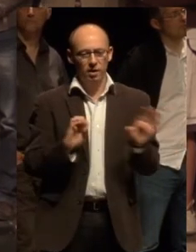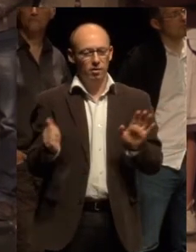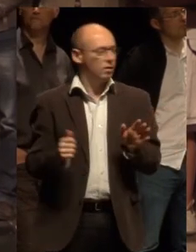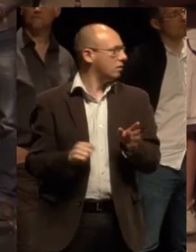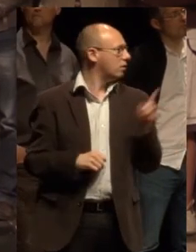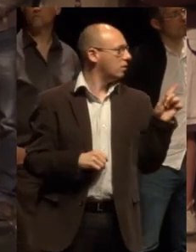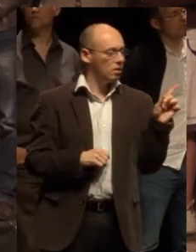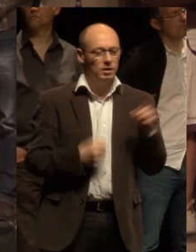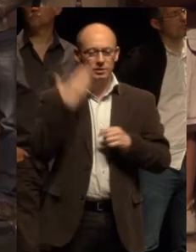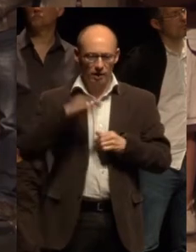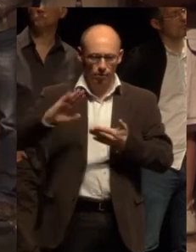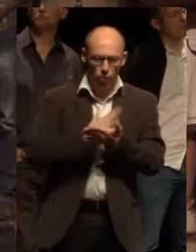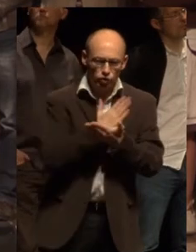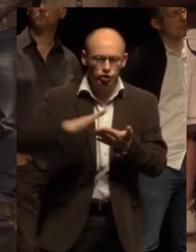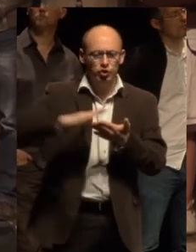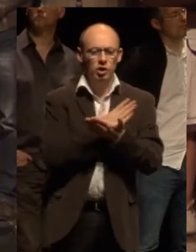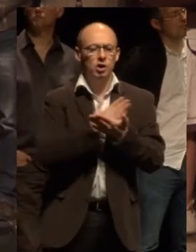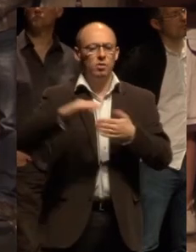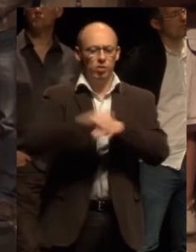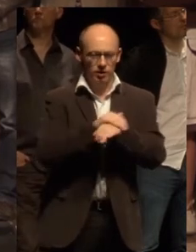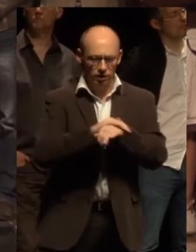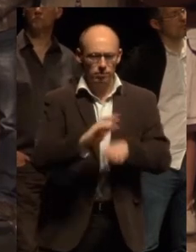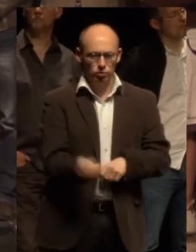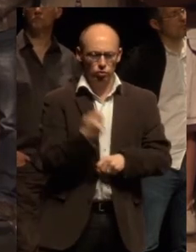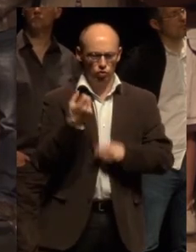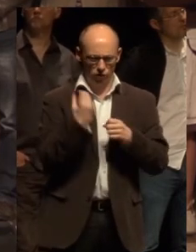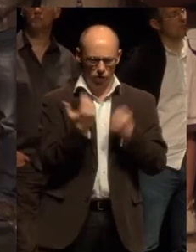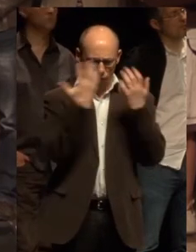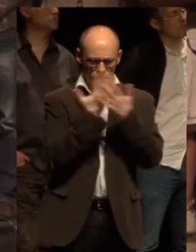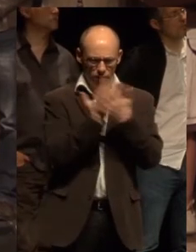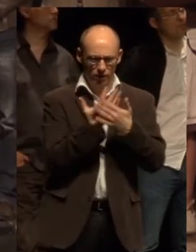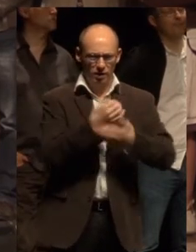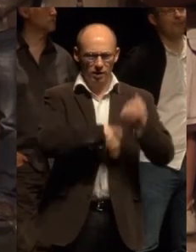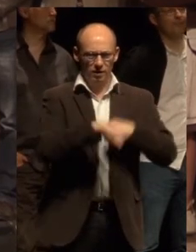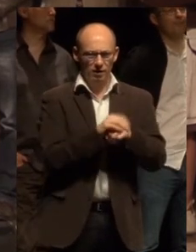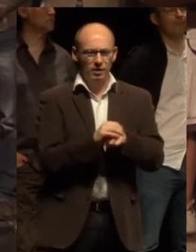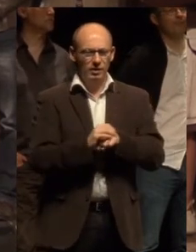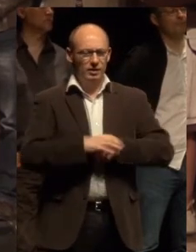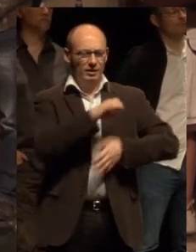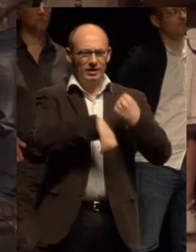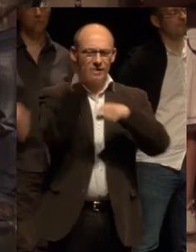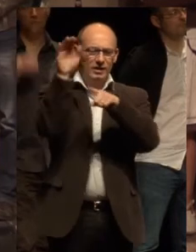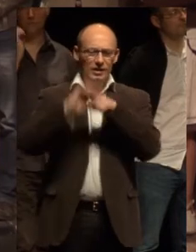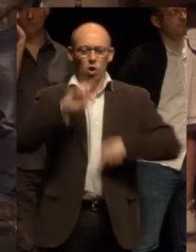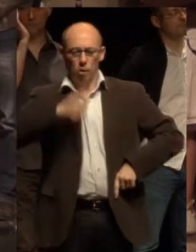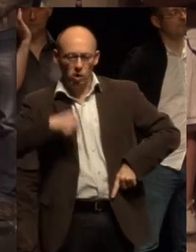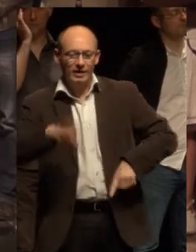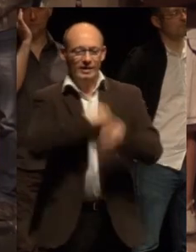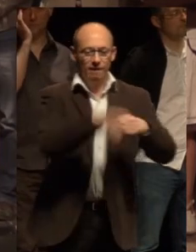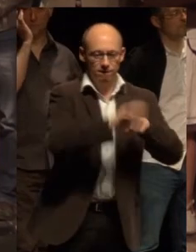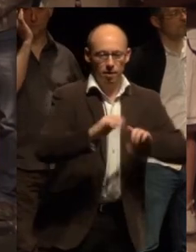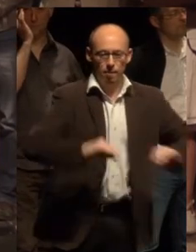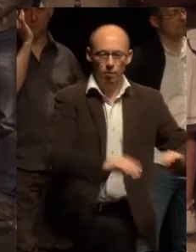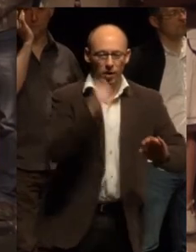notre projet politique, il y a de fait une confusion entre l'exécutif et le délibératif au sein des collectivités